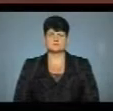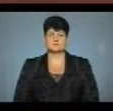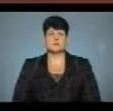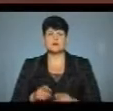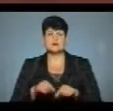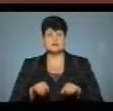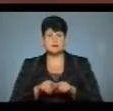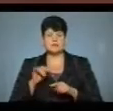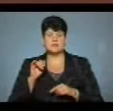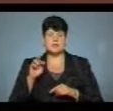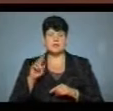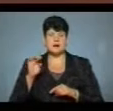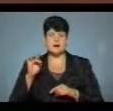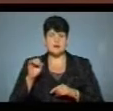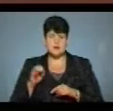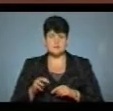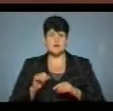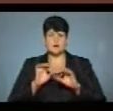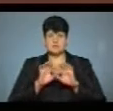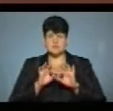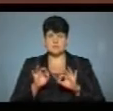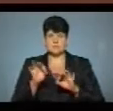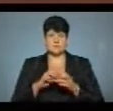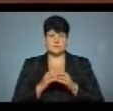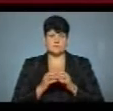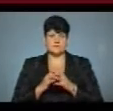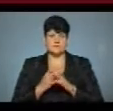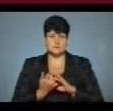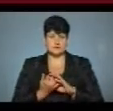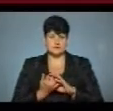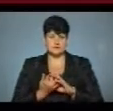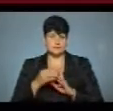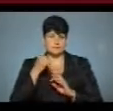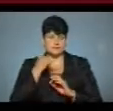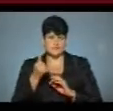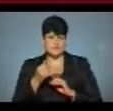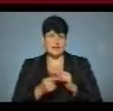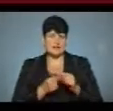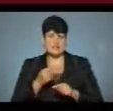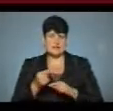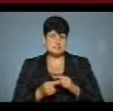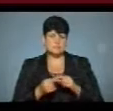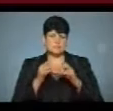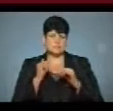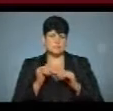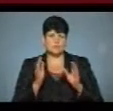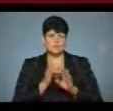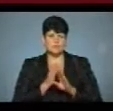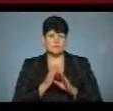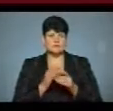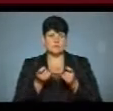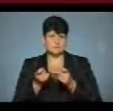Також Іван Ярема розповів про негоду в селі телефоном. Наслідки негоди вони незначні в межах села,